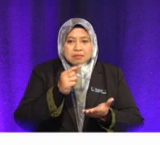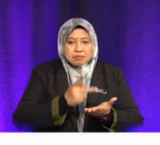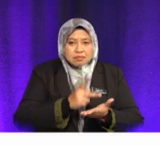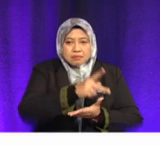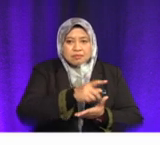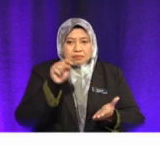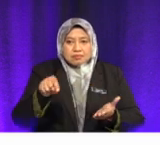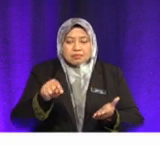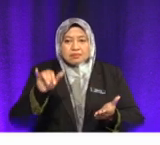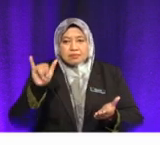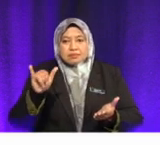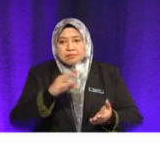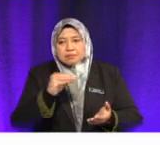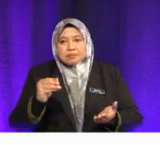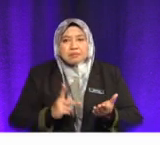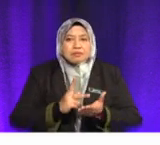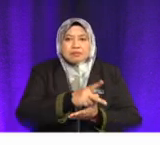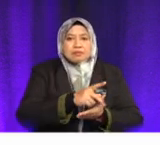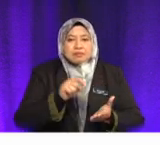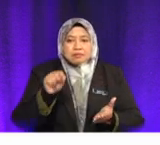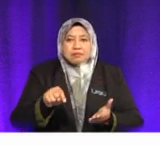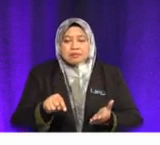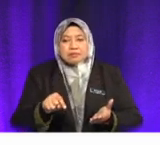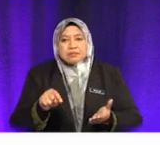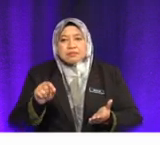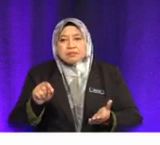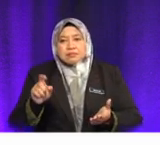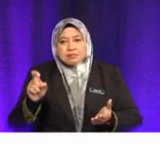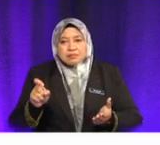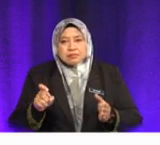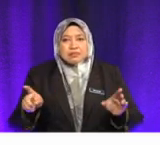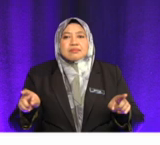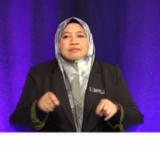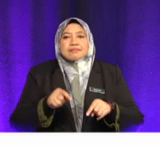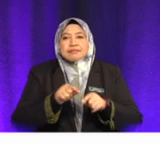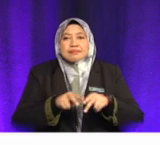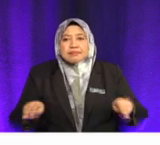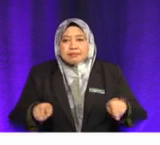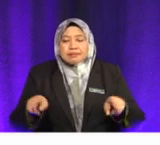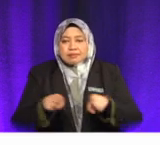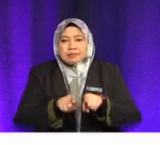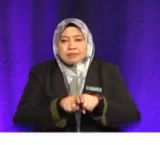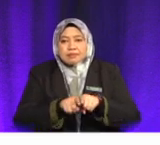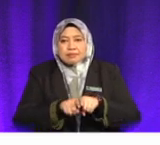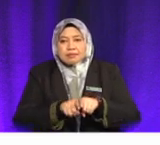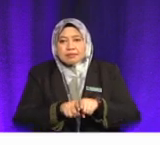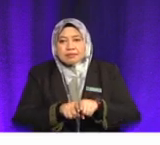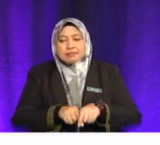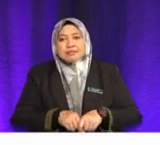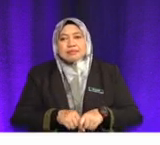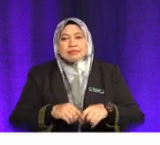sebagai titik yang bergerak dengan keadaan jaraknya adalah sentiasa sama dari garis lurus PD dan DD